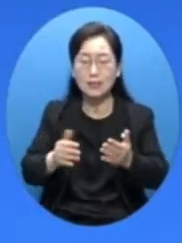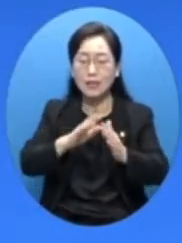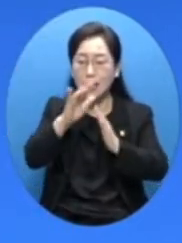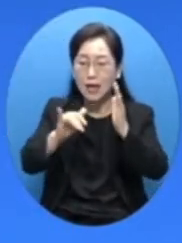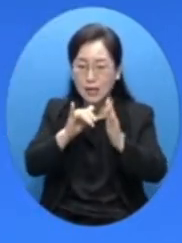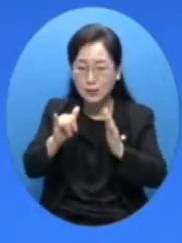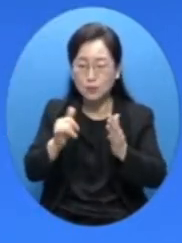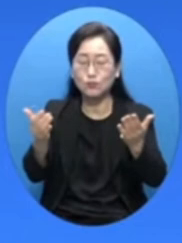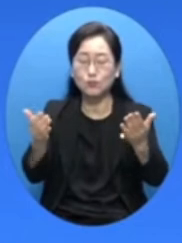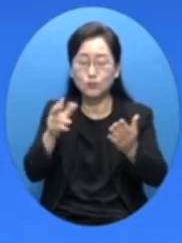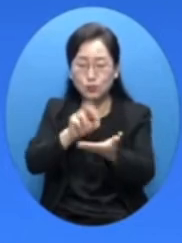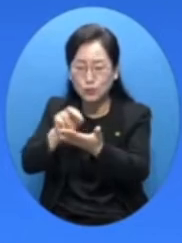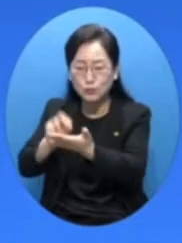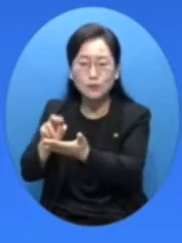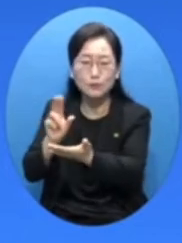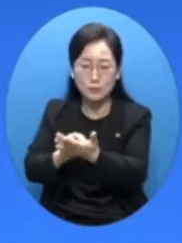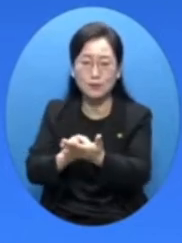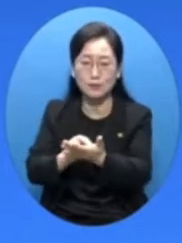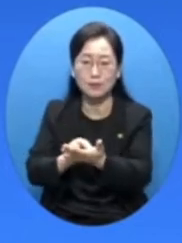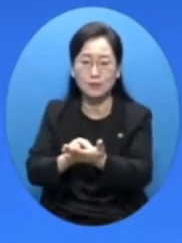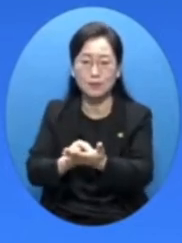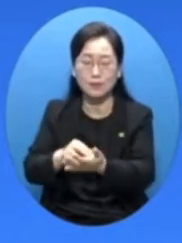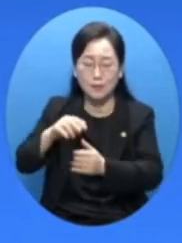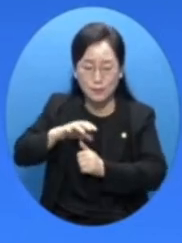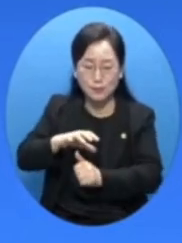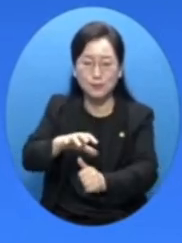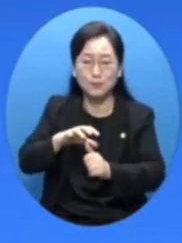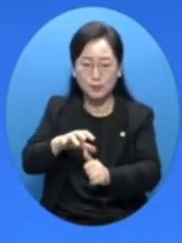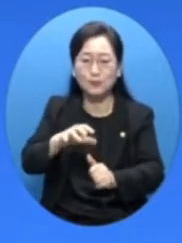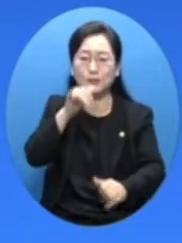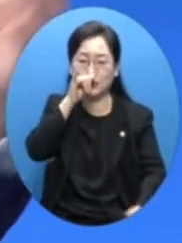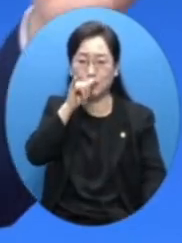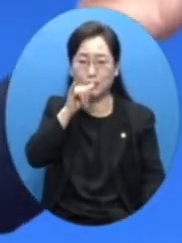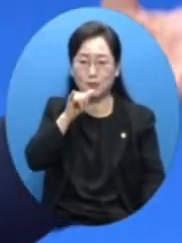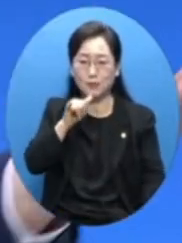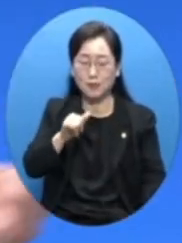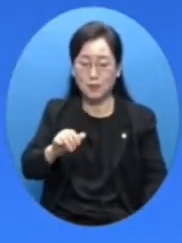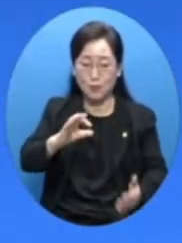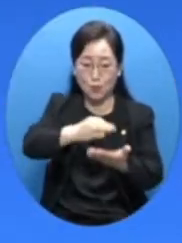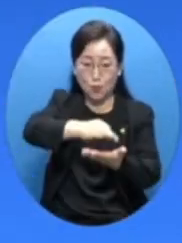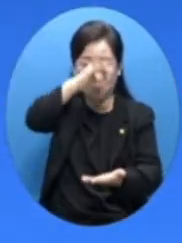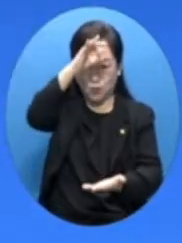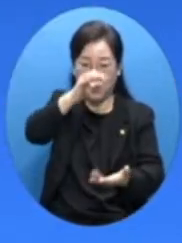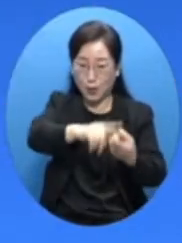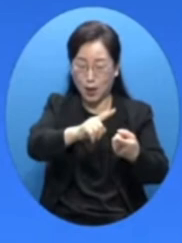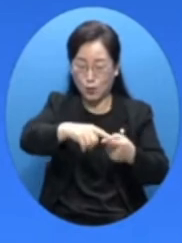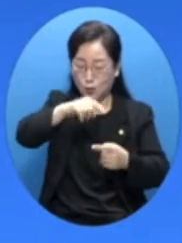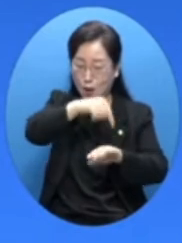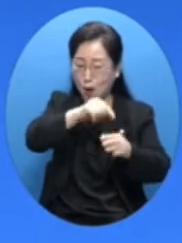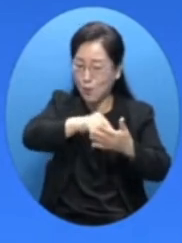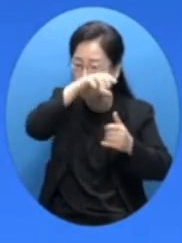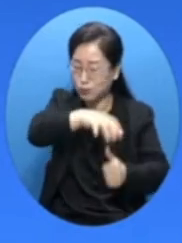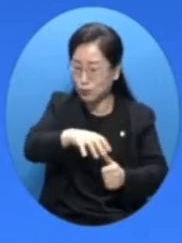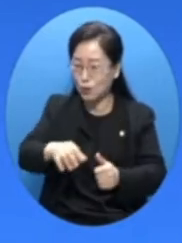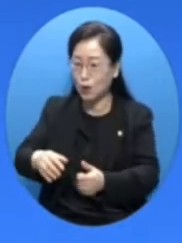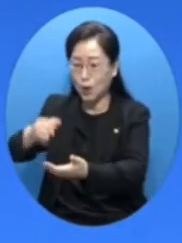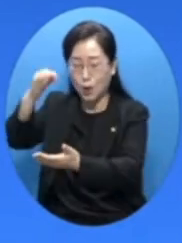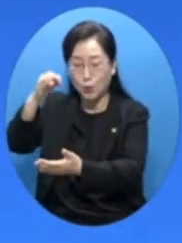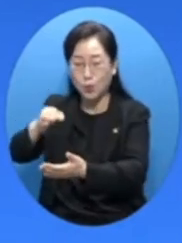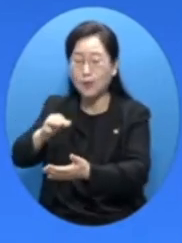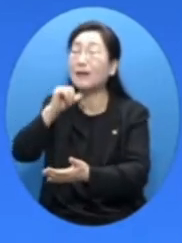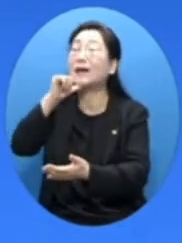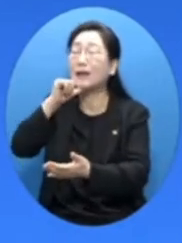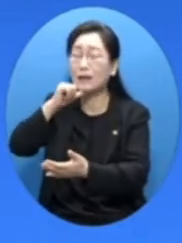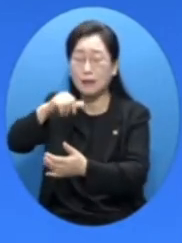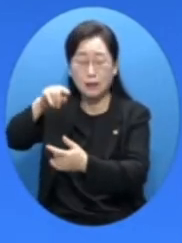문제, 무언가 문제에 제가 눌려 살고 있습니다. 많이 가진 사람은 많이 가진 대로 마음에 눌림이 있고 없는 사람은 없는 사람대로